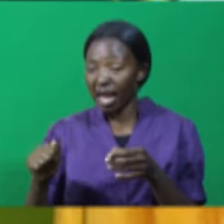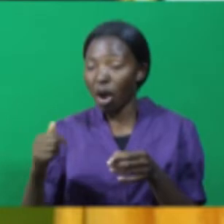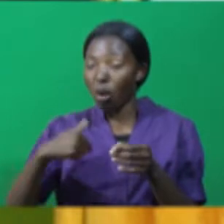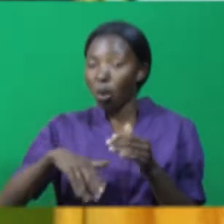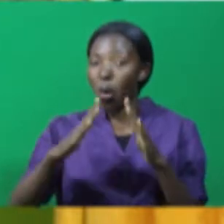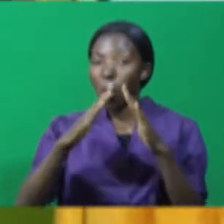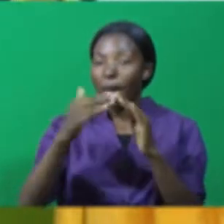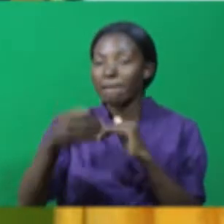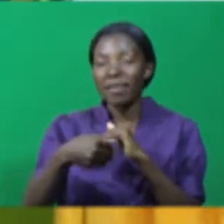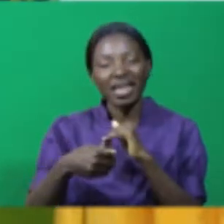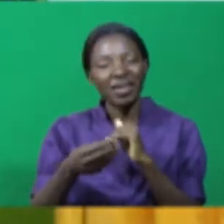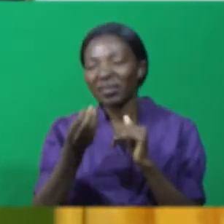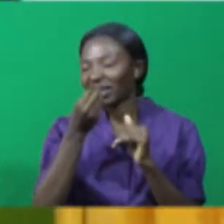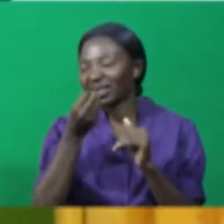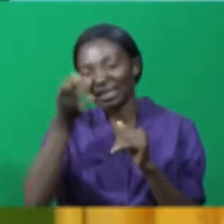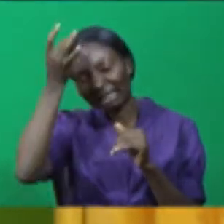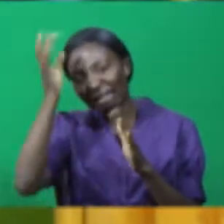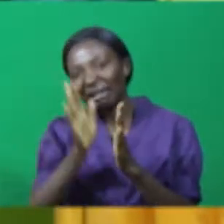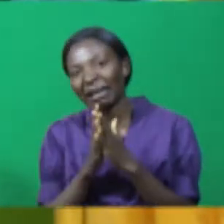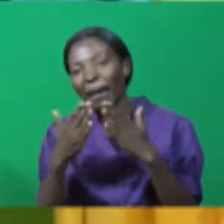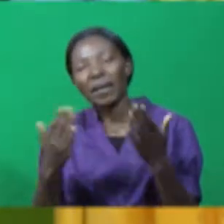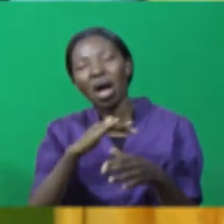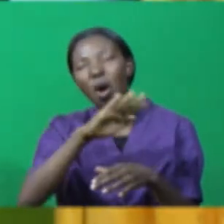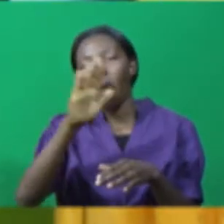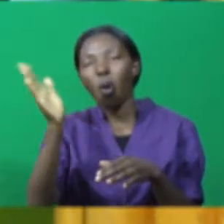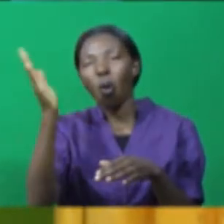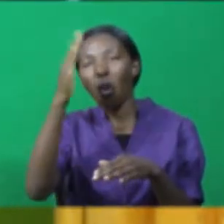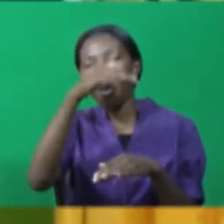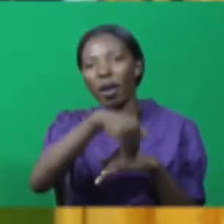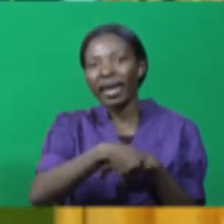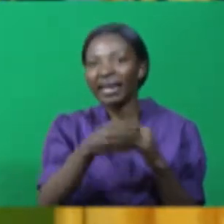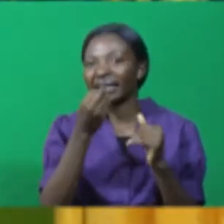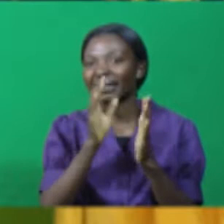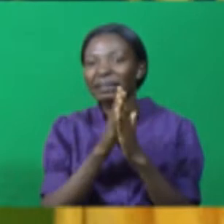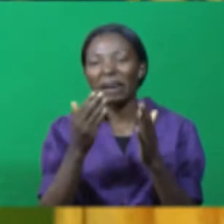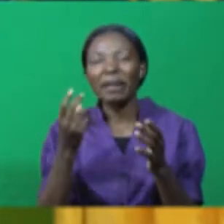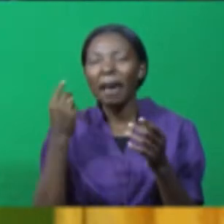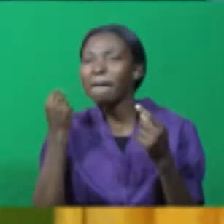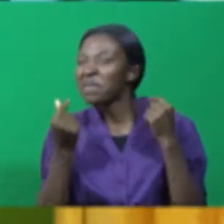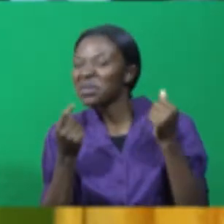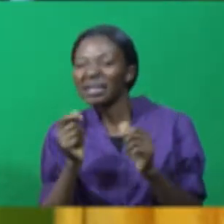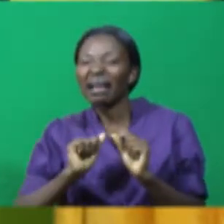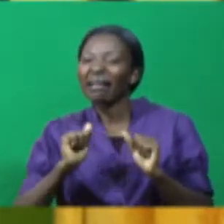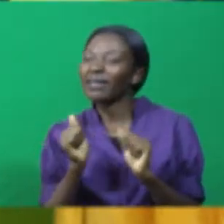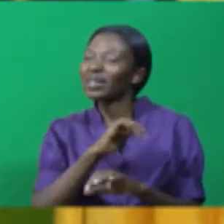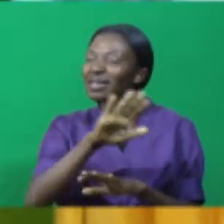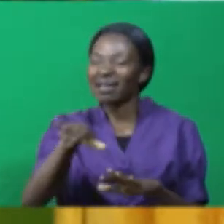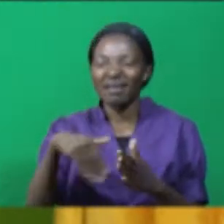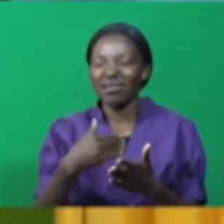mambo. Vakatsanya vakaramba kudya vakaramba music yemubabylon